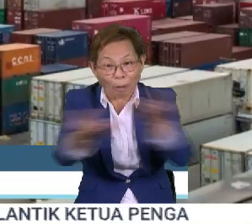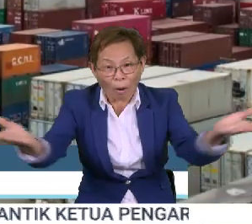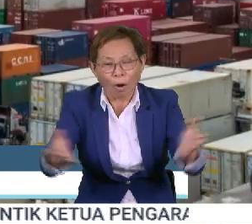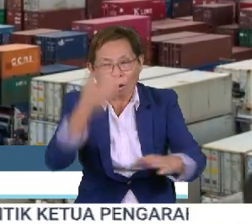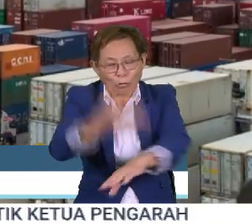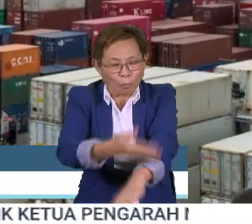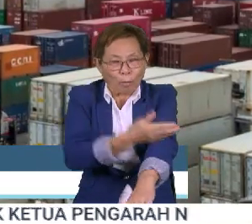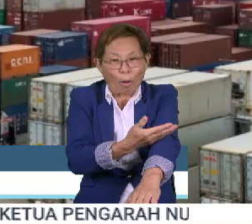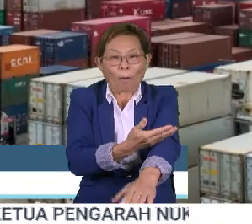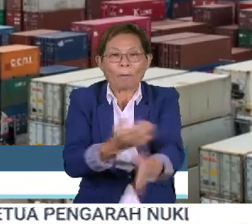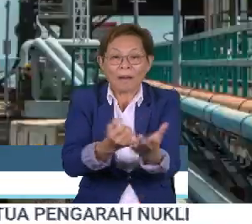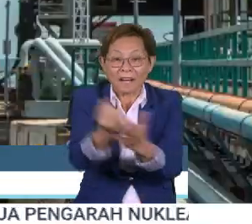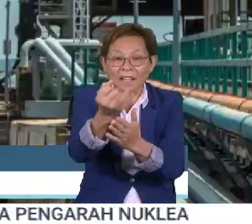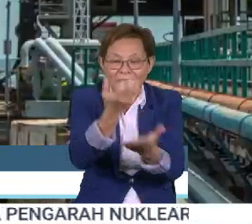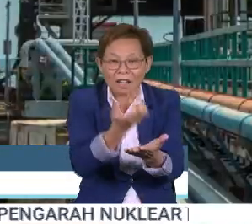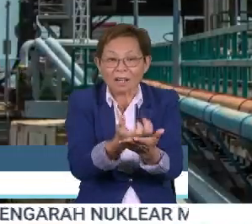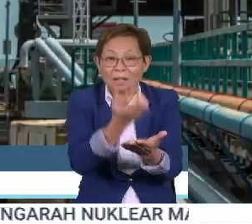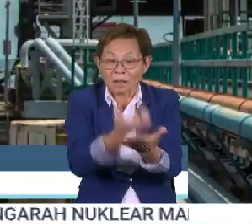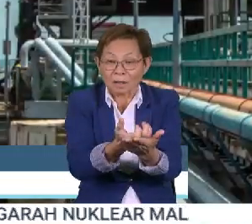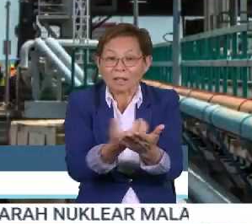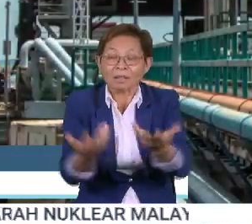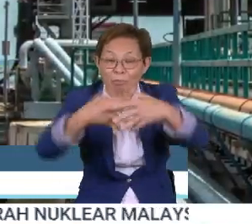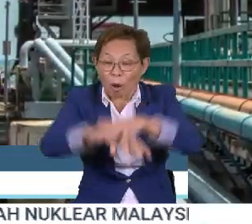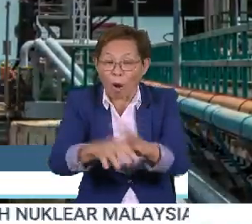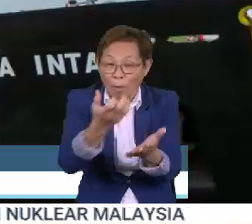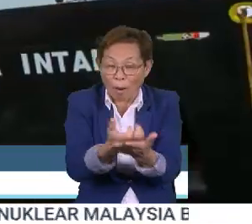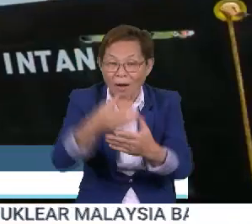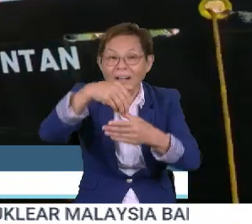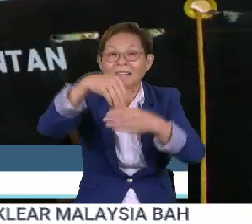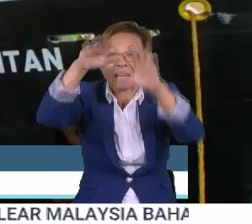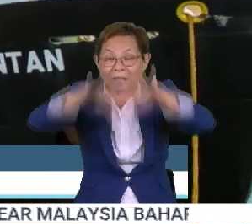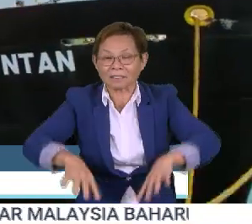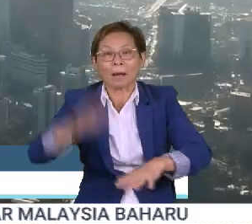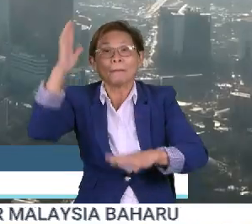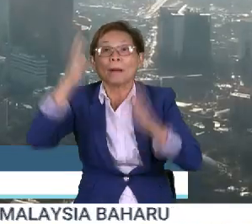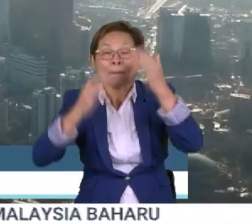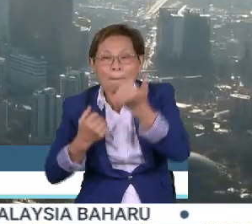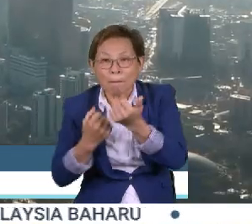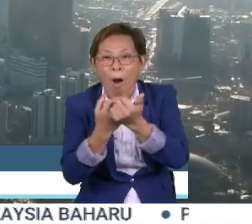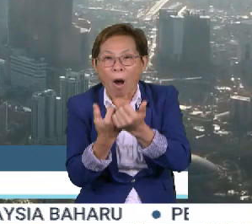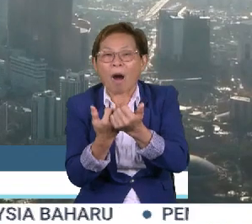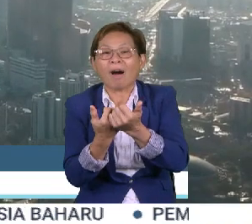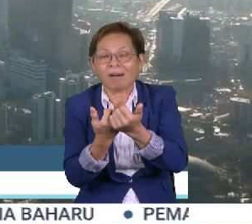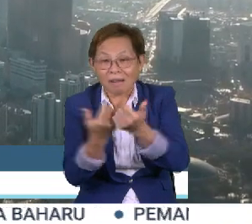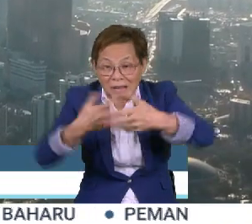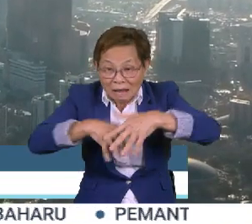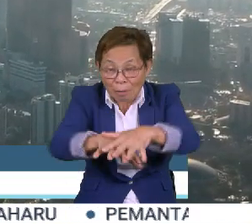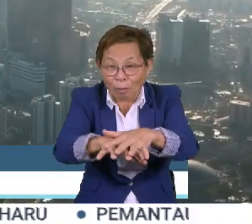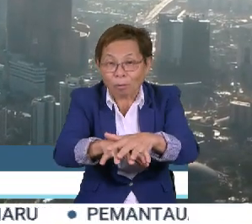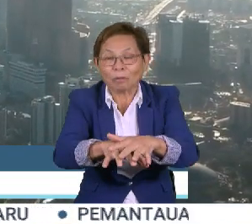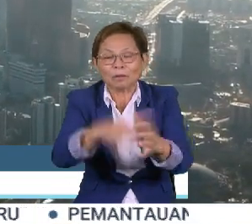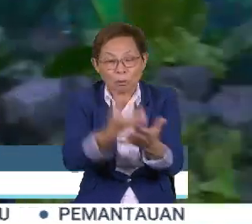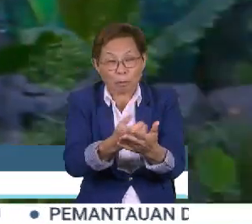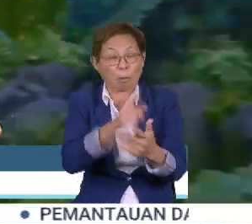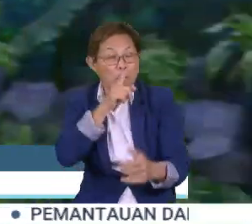meningkatkan integrasi ekonomi dalam ASEAN Malaysia bersedia menyumbang ke arah integrasi ekonomi yang lebih jitu dengan